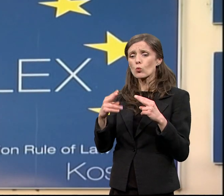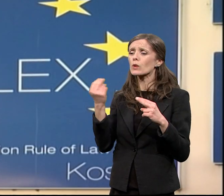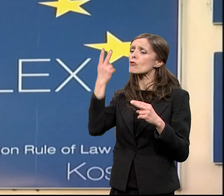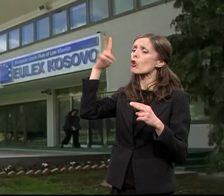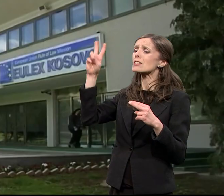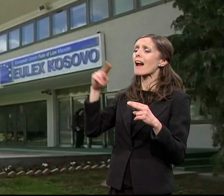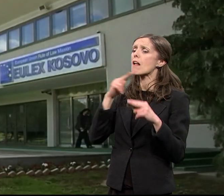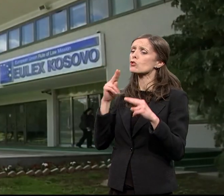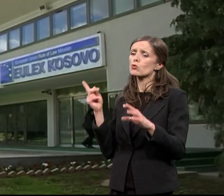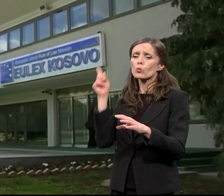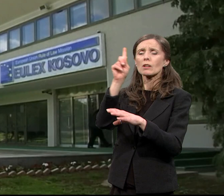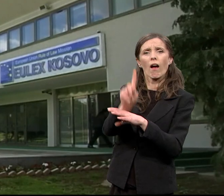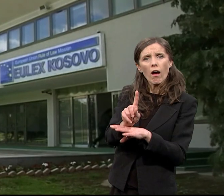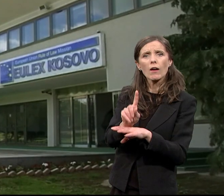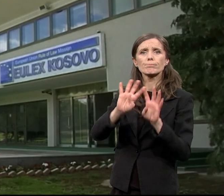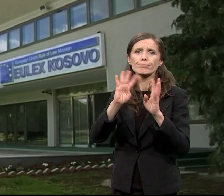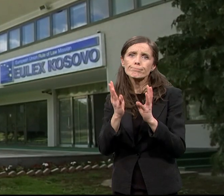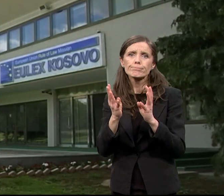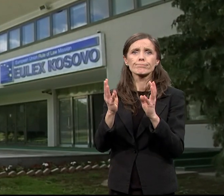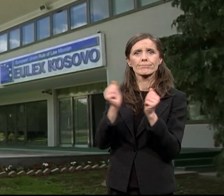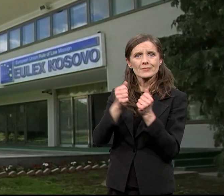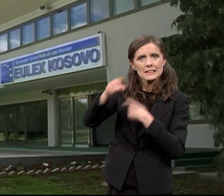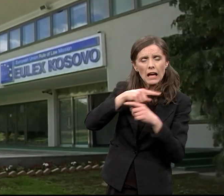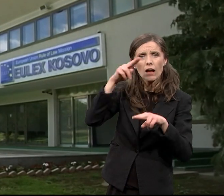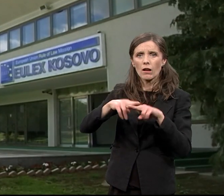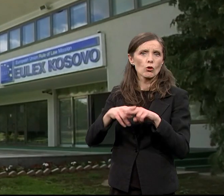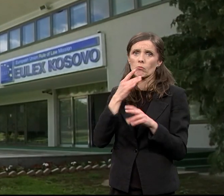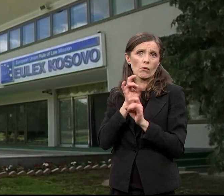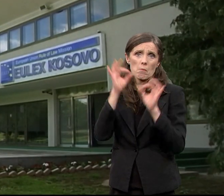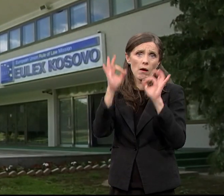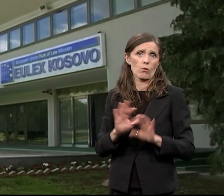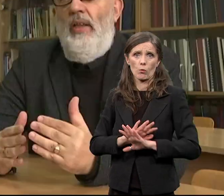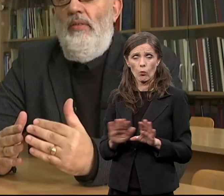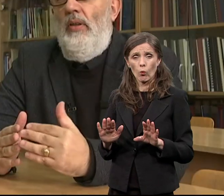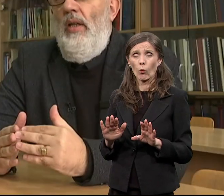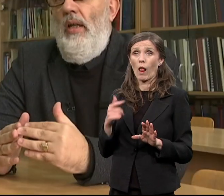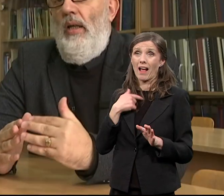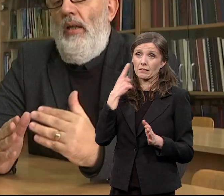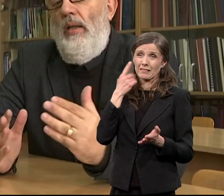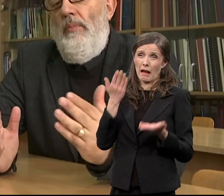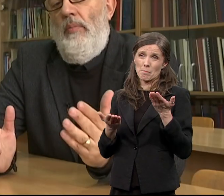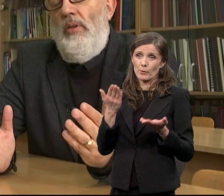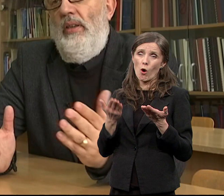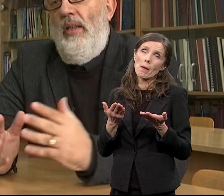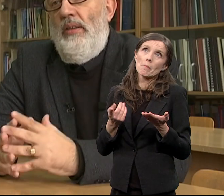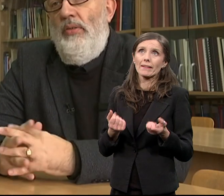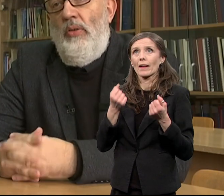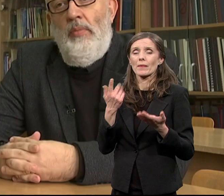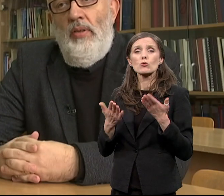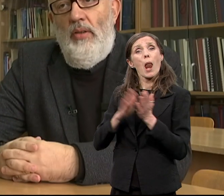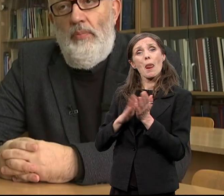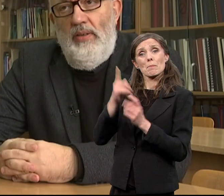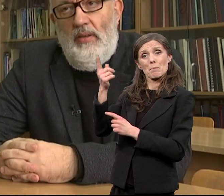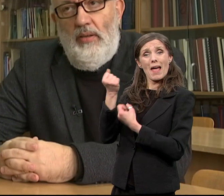u krivičnim većima. Da samo uporedim, mada je stvarno uporedivo, Bosna i Hercegovina,